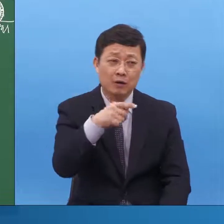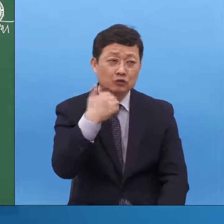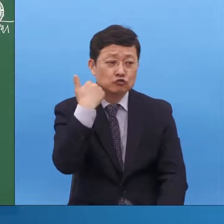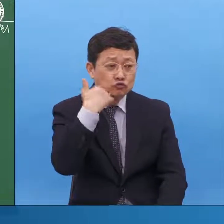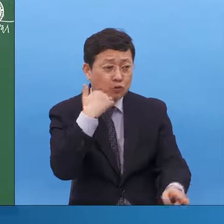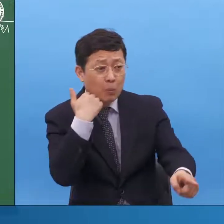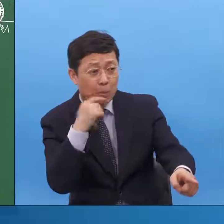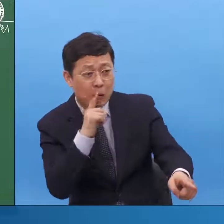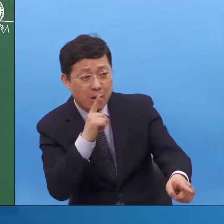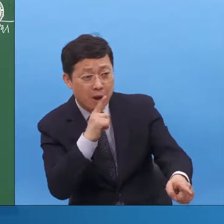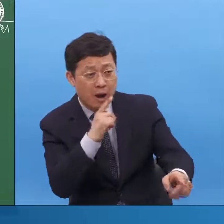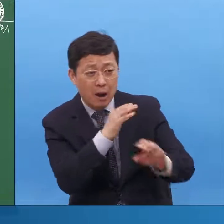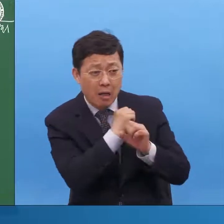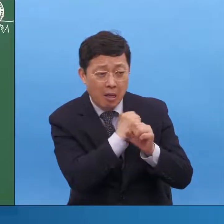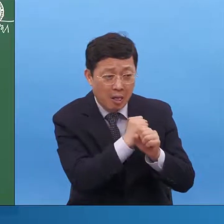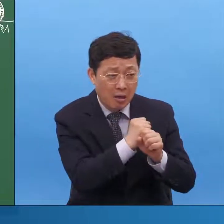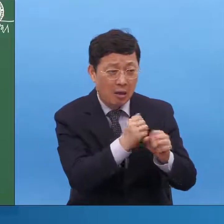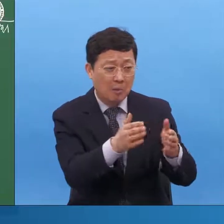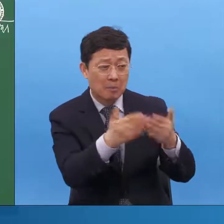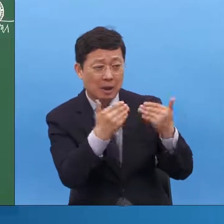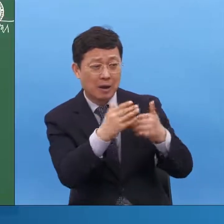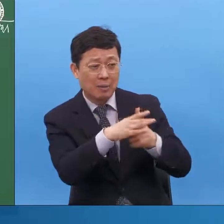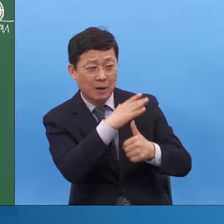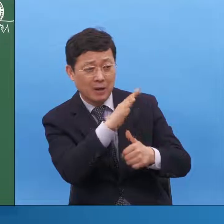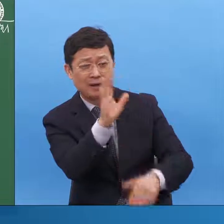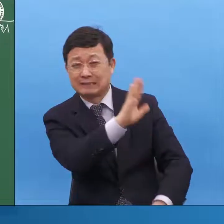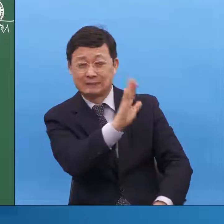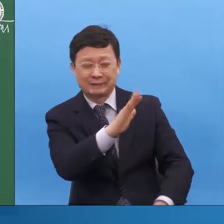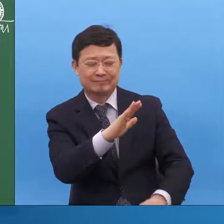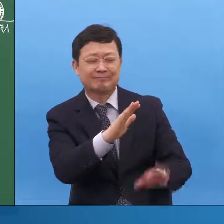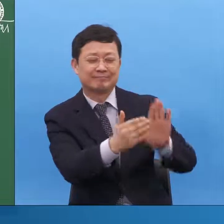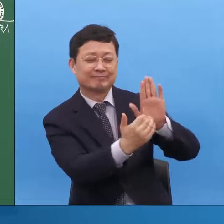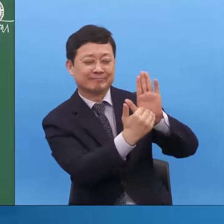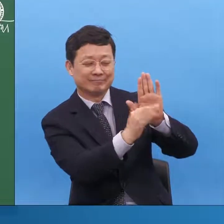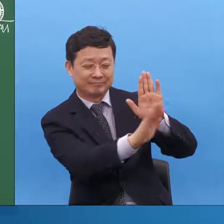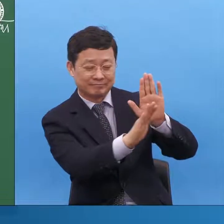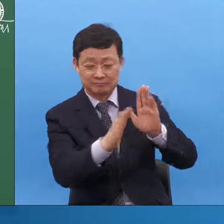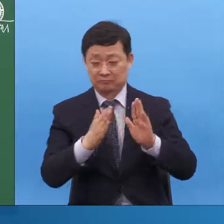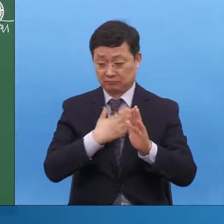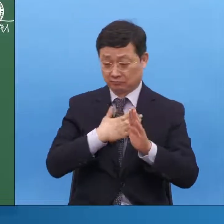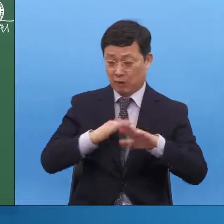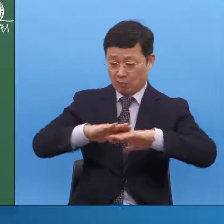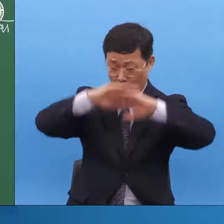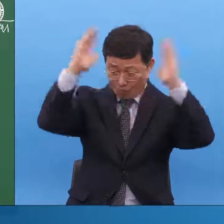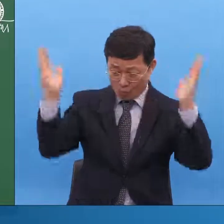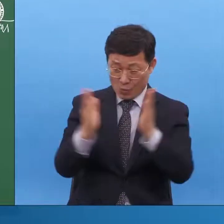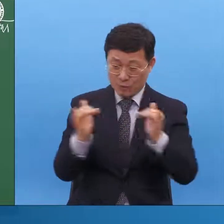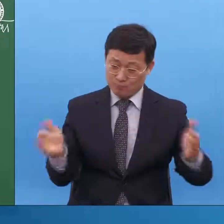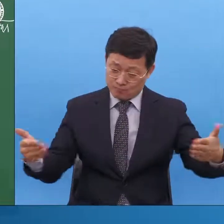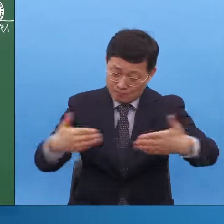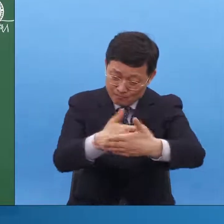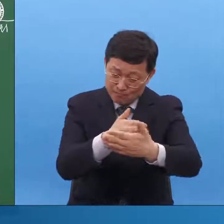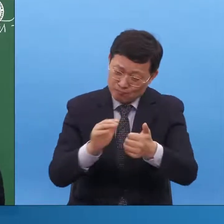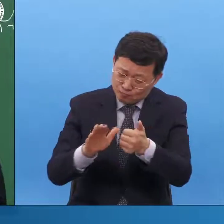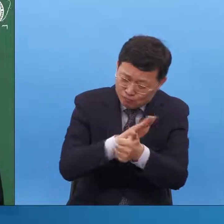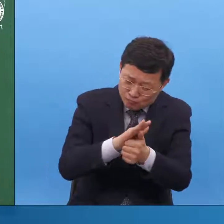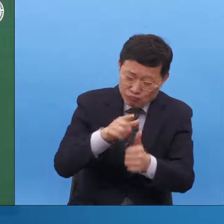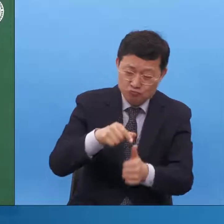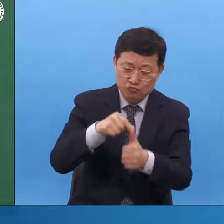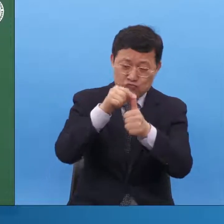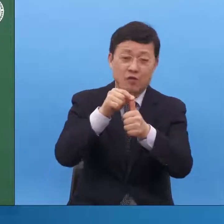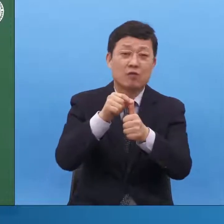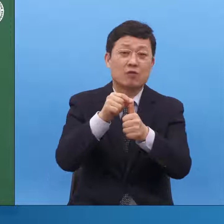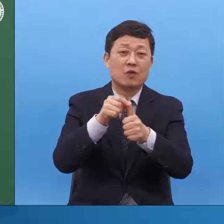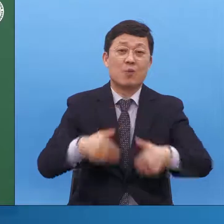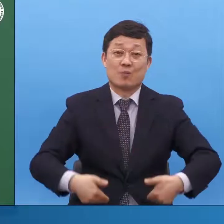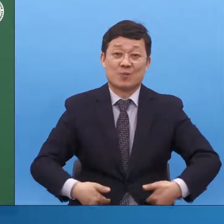편이 있습니다. 여러분은 있으면 안 돼요. 여러분은 전부 다를 살려야 돼요. That pastors don't be deceived at all. People are going to say this and that. There'll be this side and that